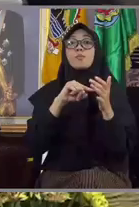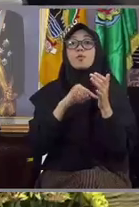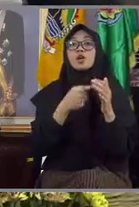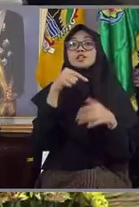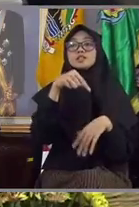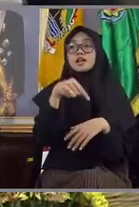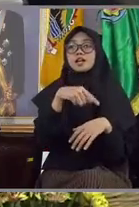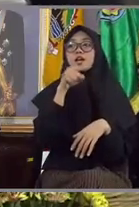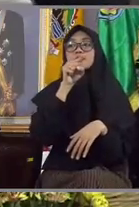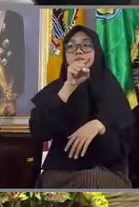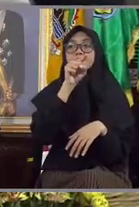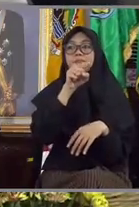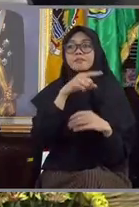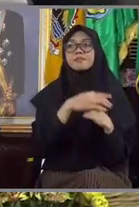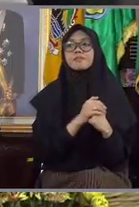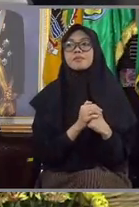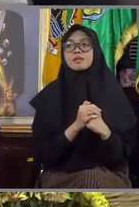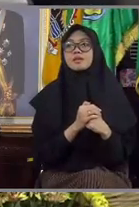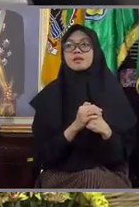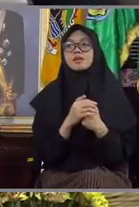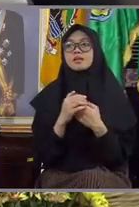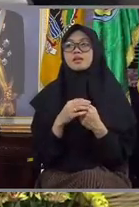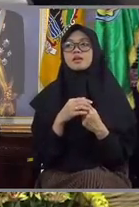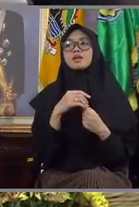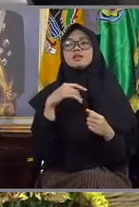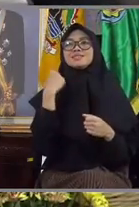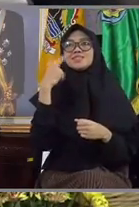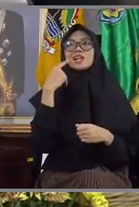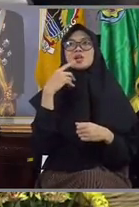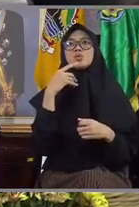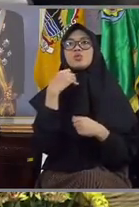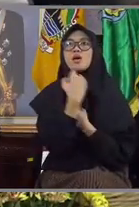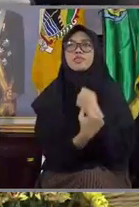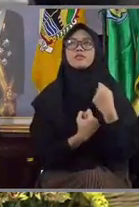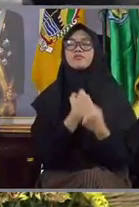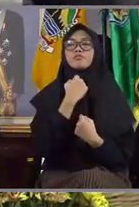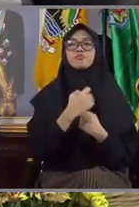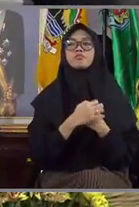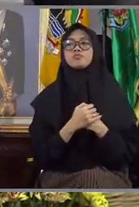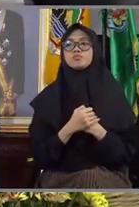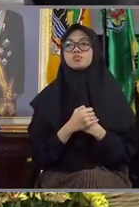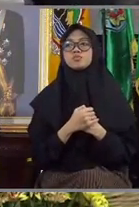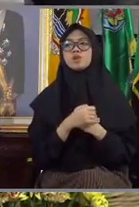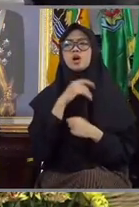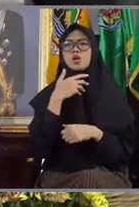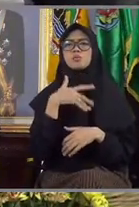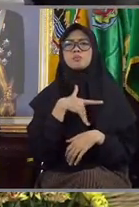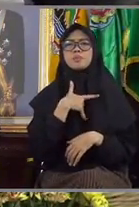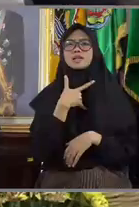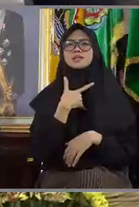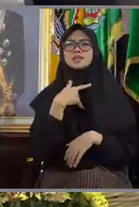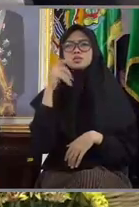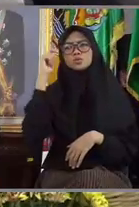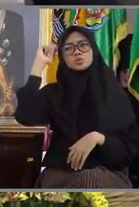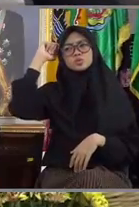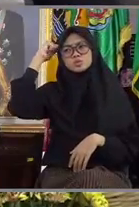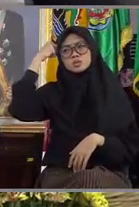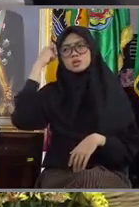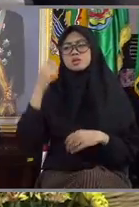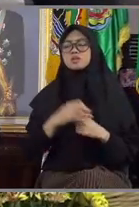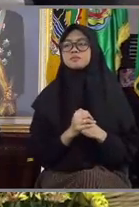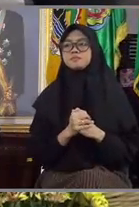sekarang panjenengan kalau berkenan proaktif. Ya. Kalau jenengan kesulitan, kami punya